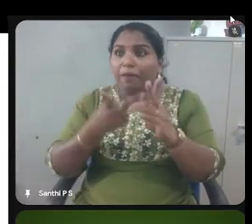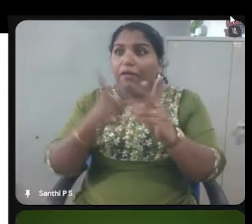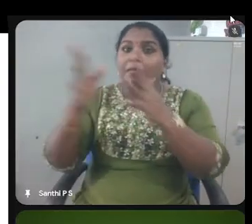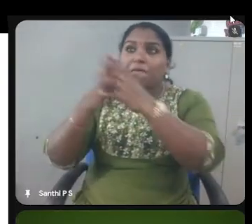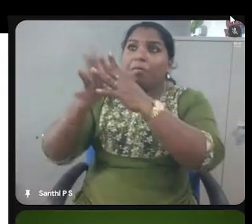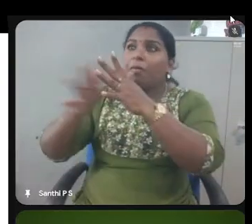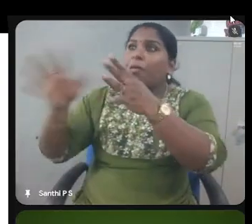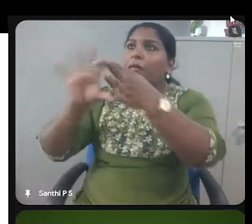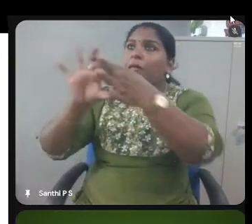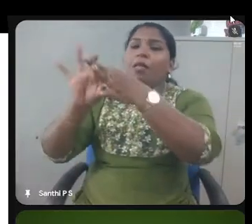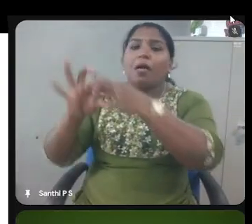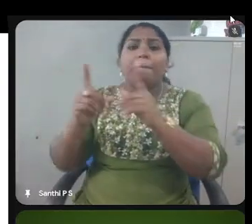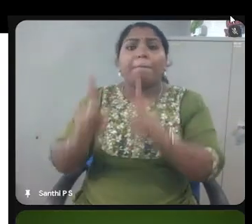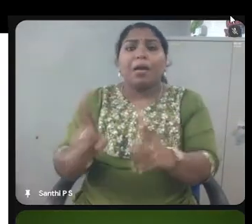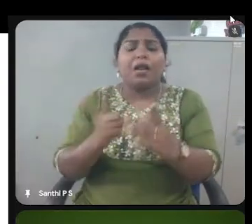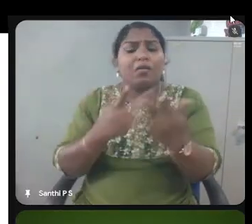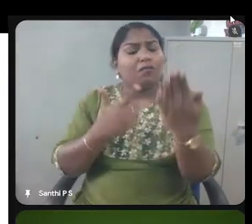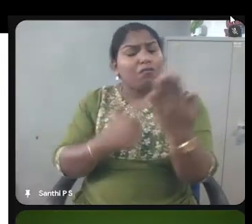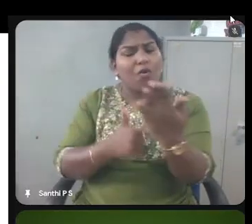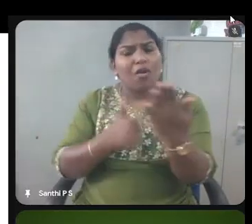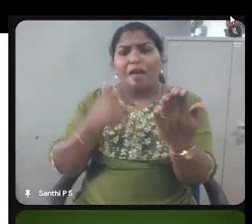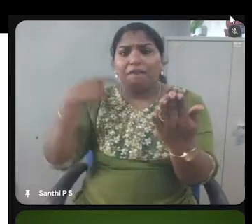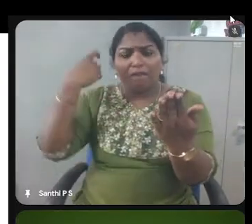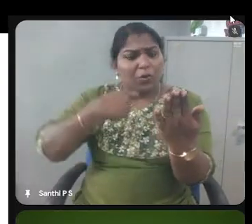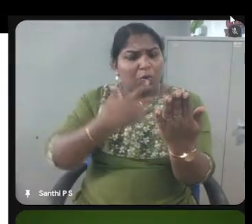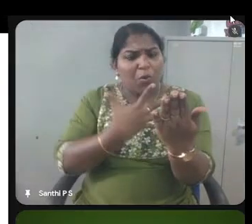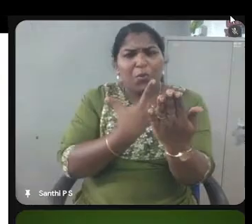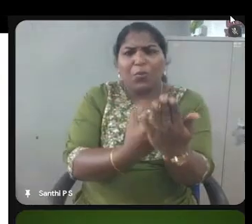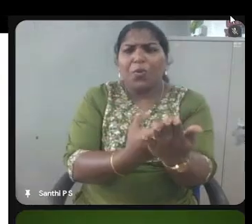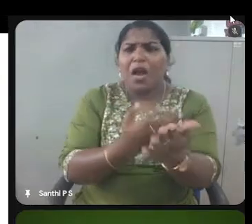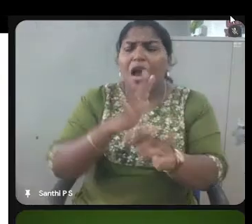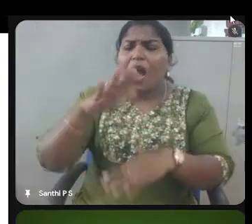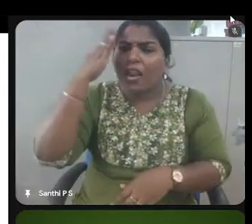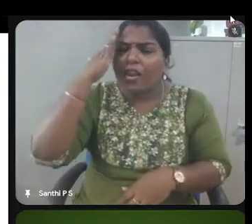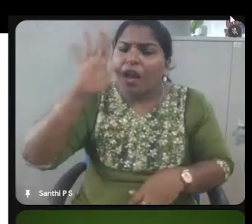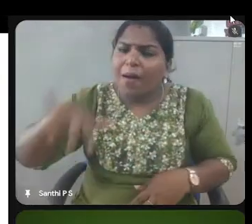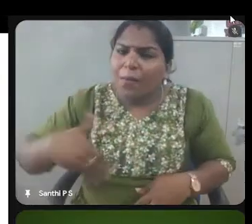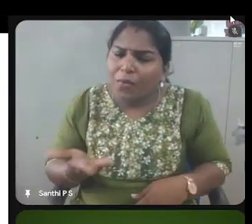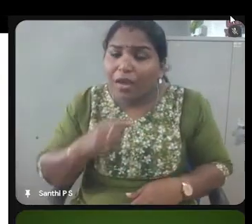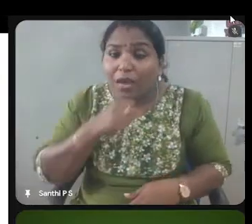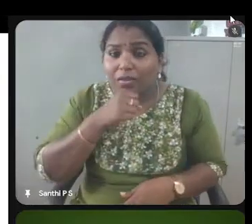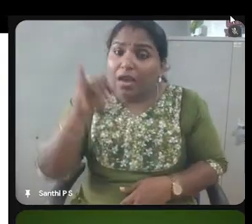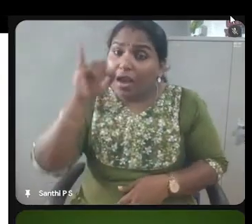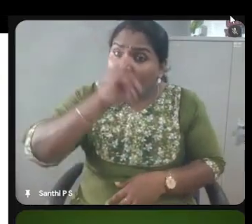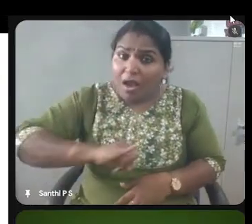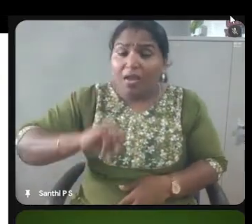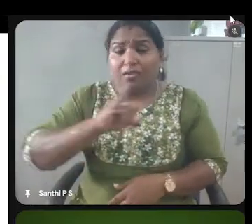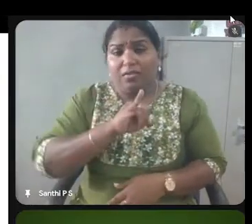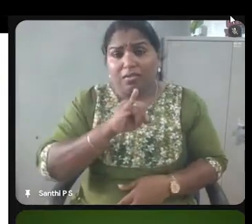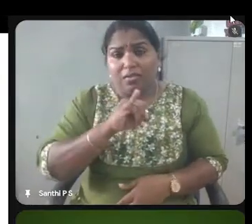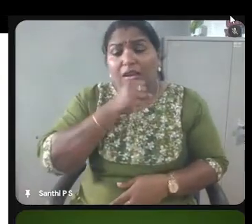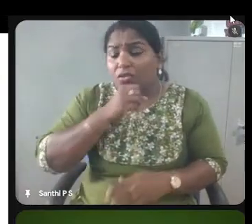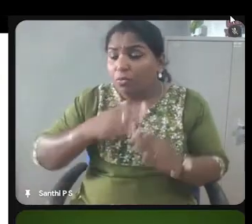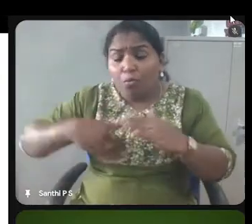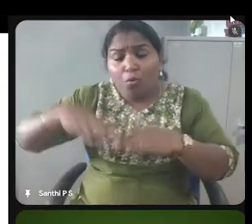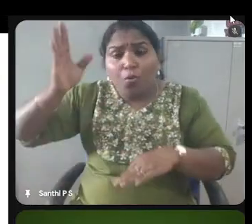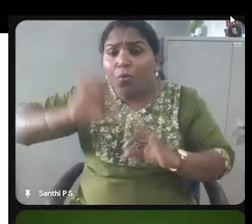ചെയ്യാൻ പഠിച്ചെന്നുള്ളത് നമുക്കറിയത്തില്ല. പല കാരണം ഒരു 6 വയസ്സായ ഒരു കുട്ടിയാണ്, അല്ലാതെ ഒരു വലിയൊരു